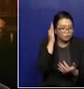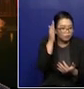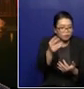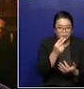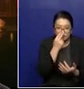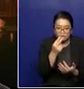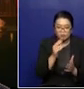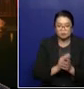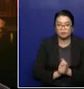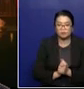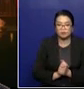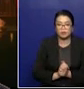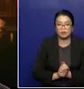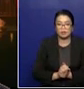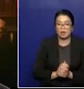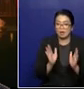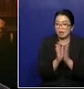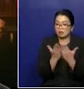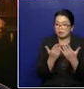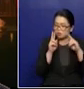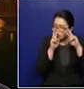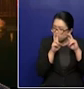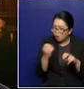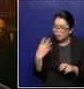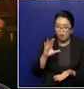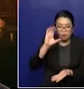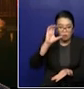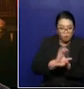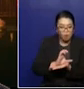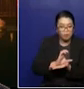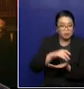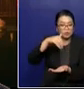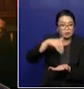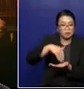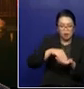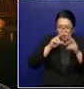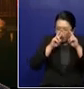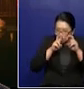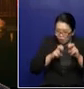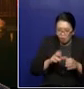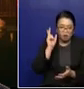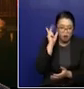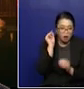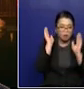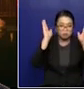หนังสือเขาวิเคราะห์ไว้ว่างบกลางที่กระทรวงการคลังหรืออะไรทำออกมาแล้วแถลงข่าวบอก